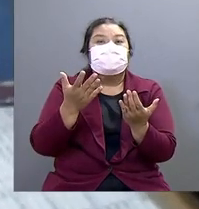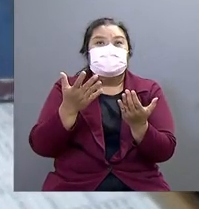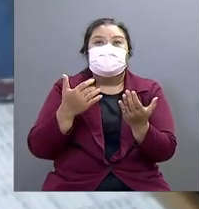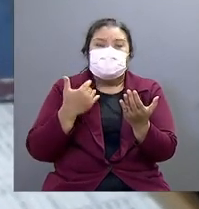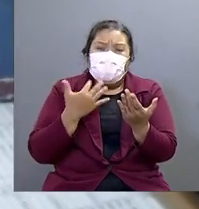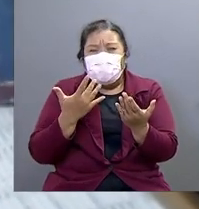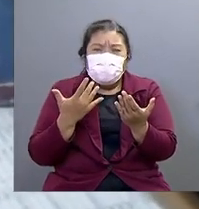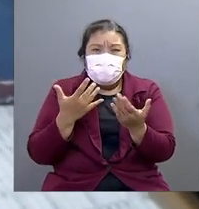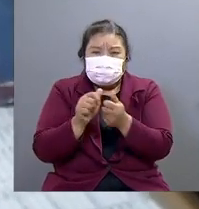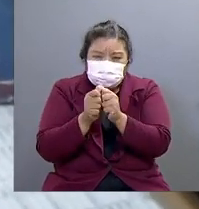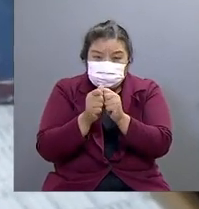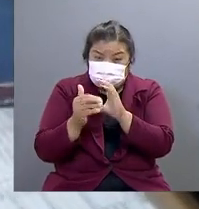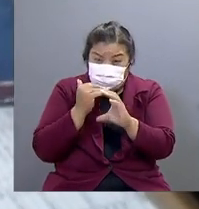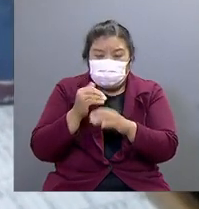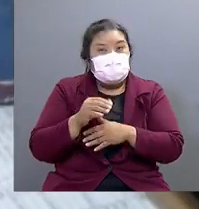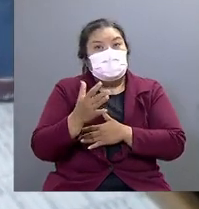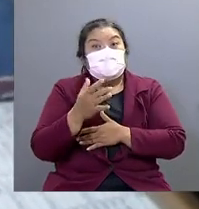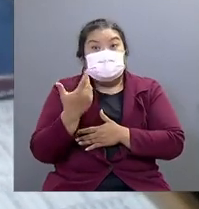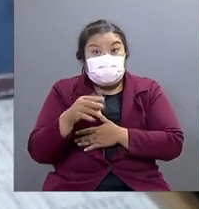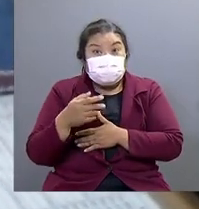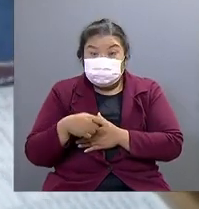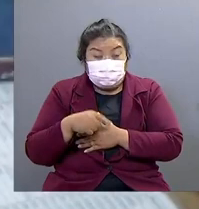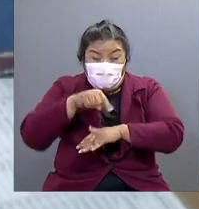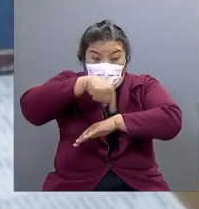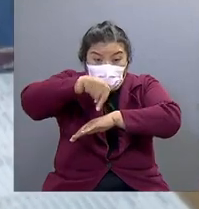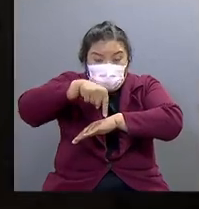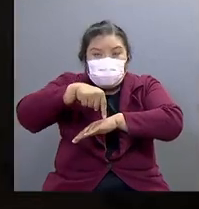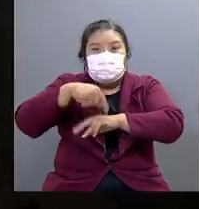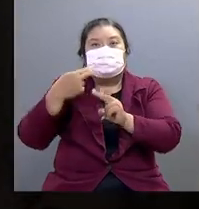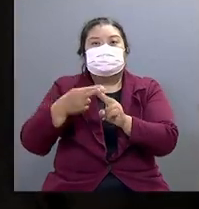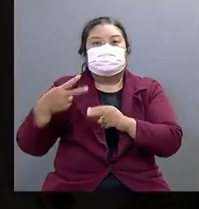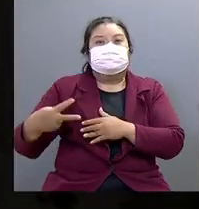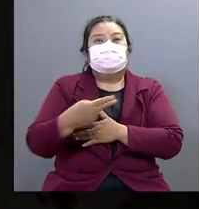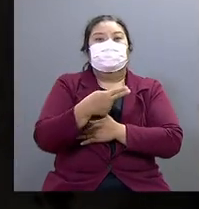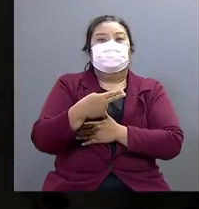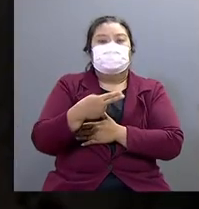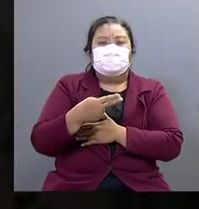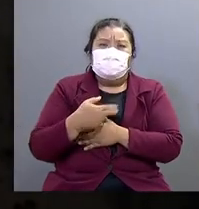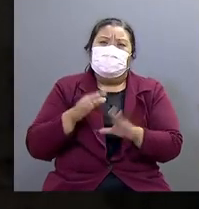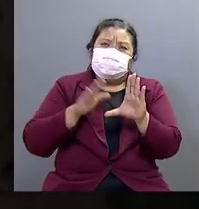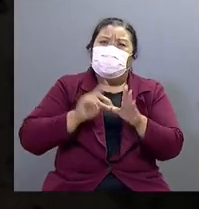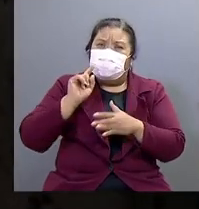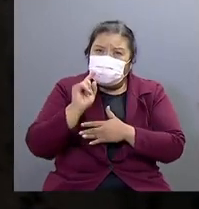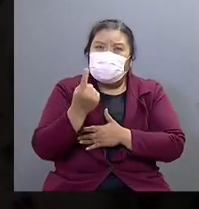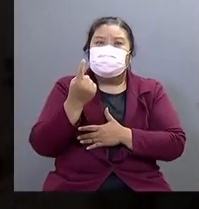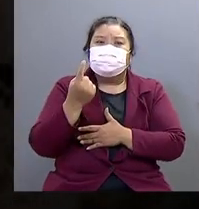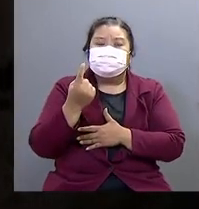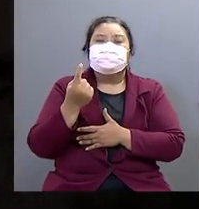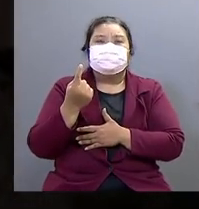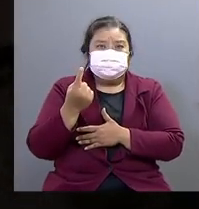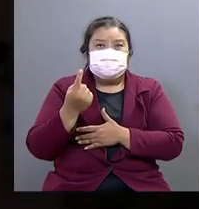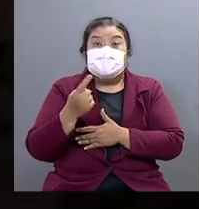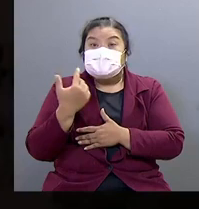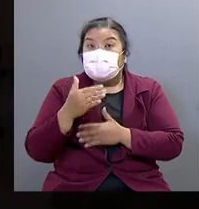านจนกระทั่งถูกตัดออกจากระบบก็ต้องพยายามลงทะเบียนใหม่กันหลายครั้งสำหรับโครงการคนละ